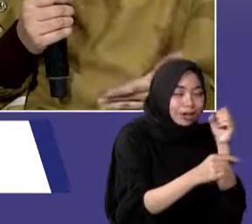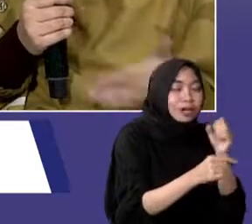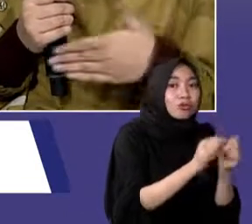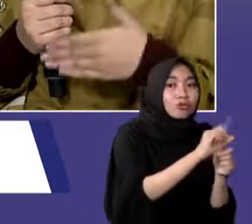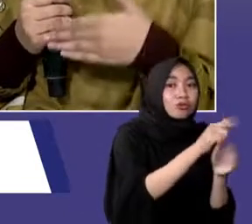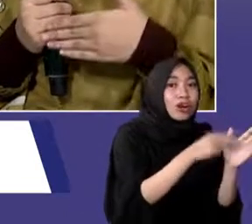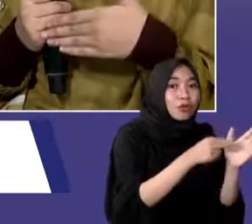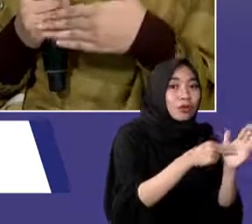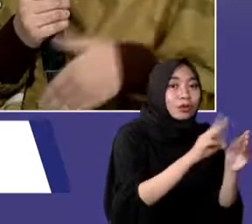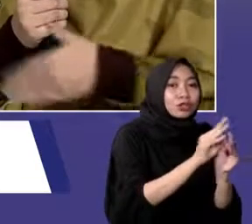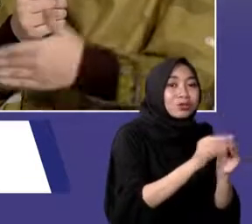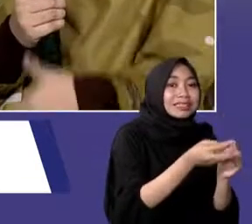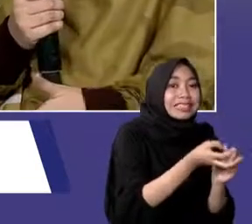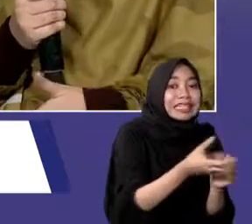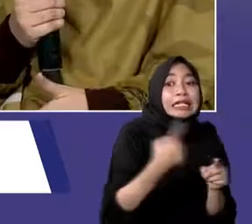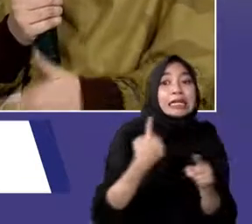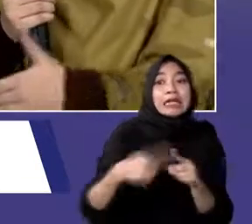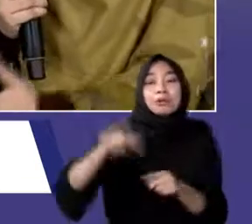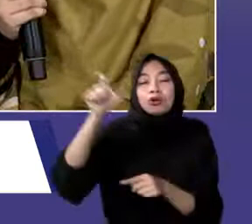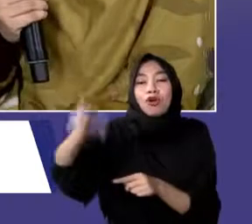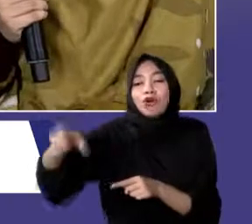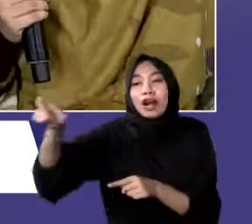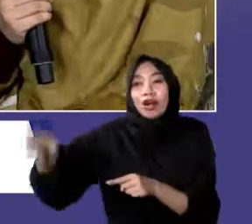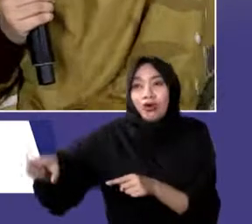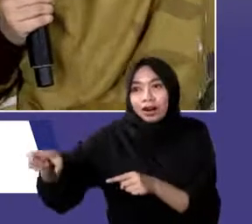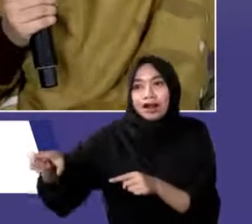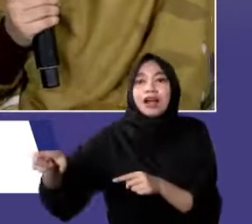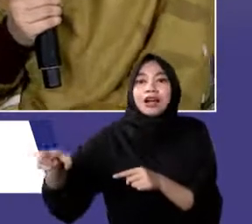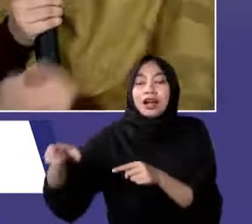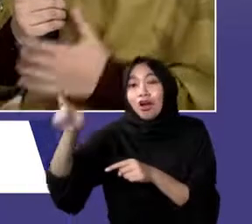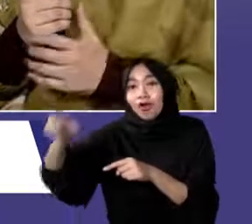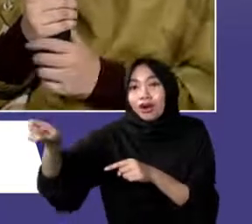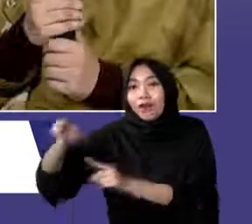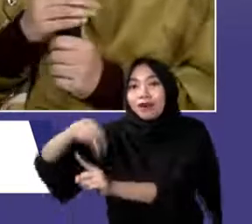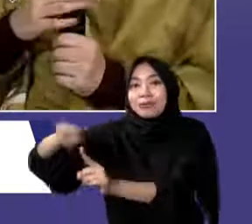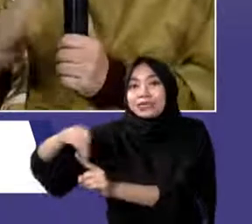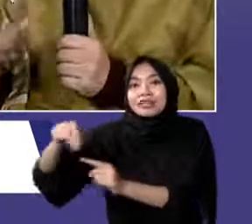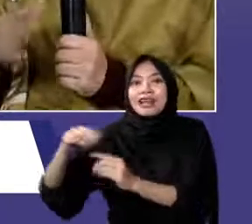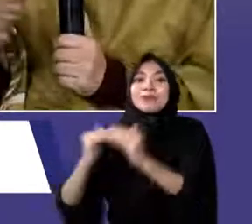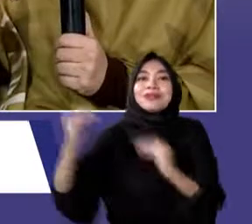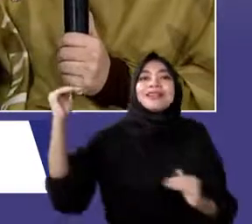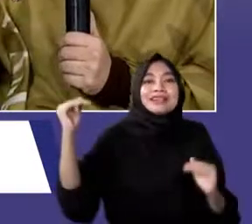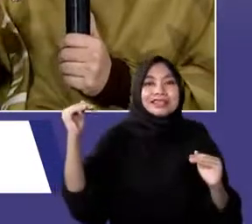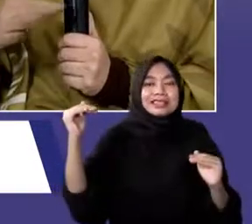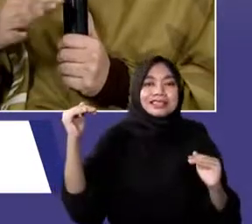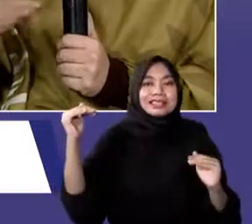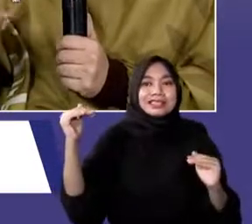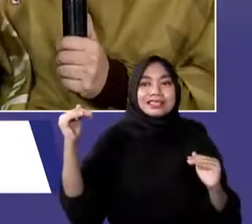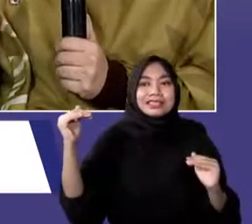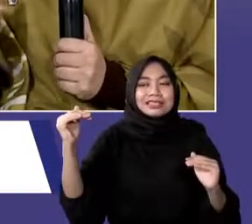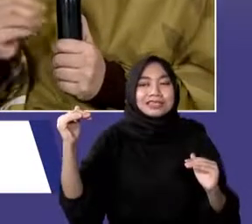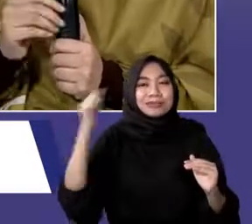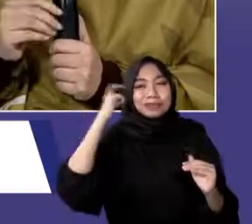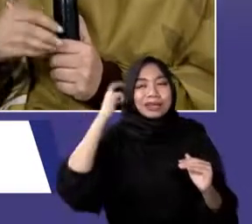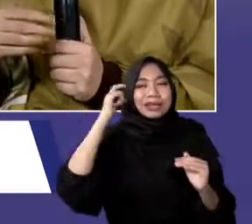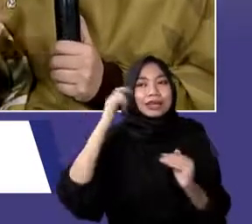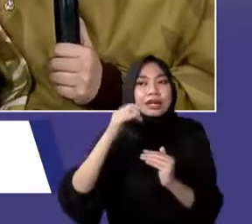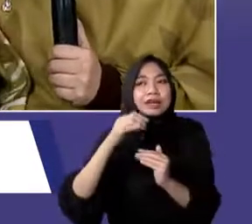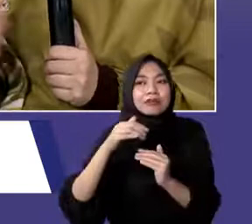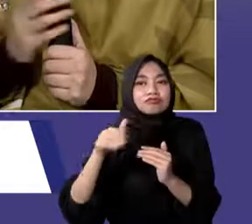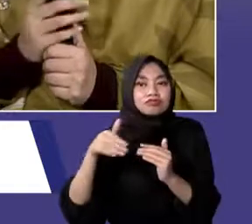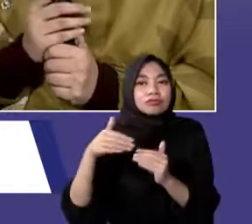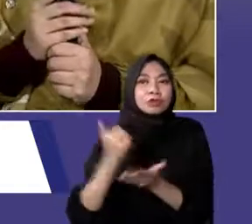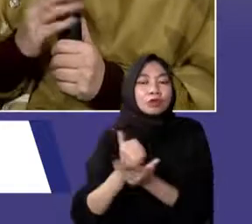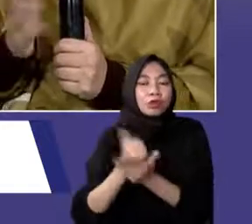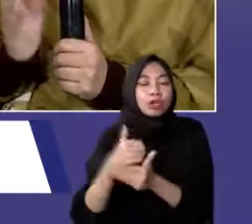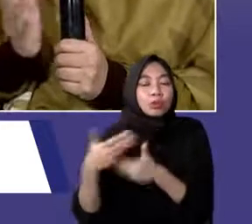bulan November, tapi ternyata dari jumlah orang tetap lebih tinggi sebenarnya rata-ratanya. Jadi kalau kita lihat ini juga progres yang sudah